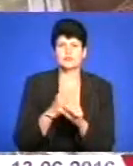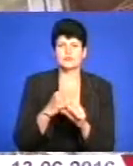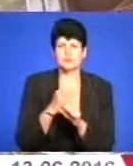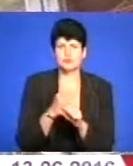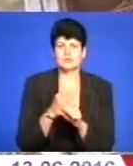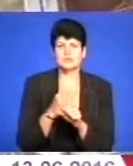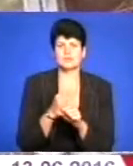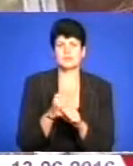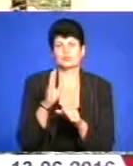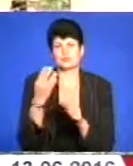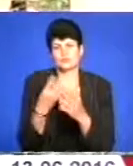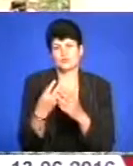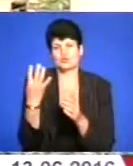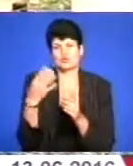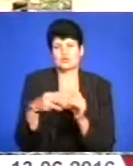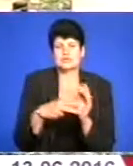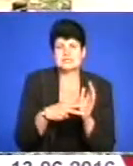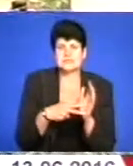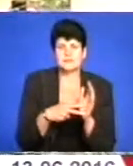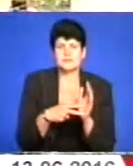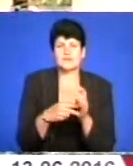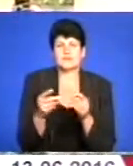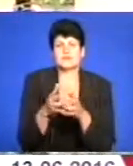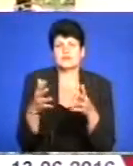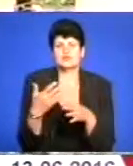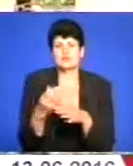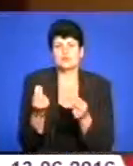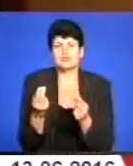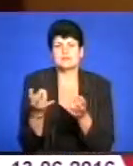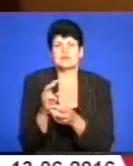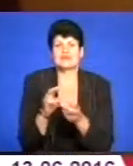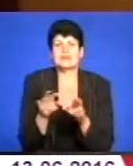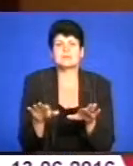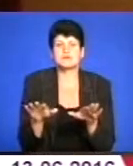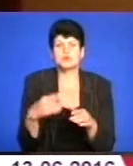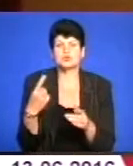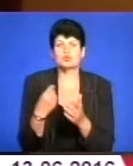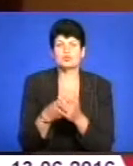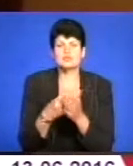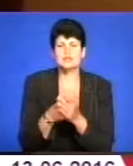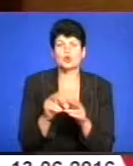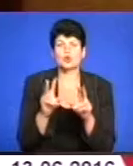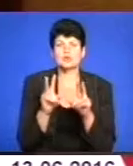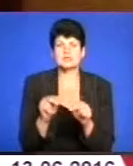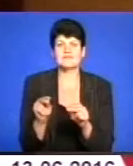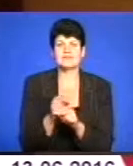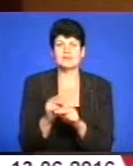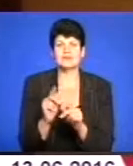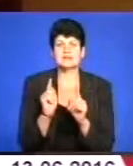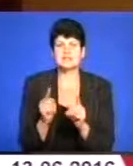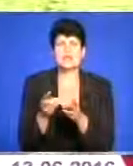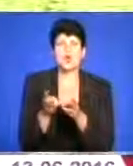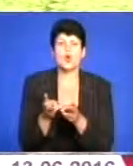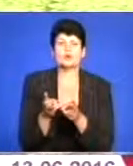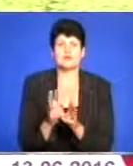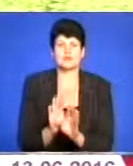для Тернопільщини лише 13 мільйонів гривень. При тому, що лише на ремонт казарми у Теребовлянській частині потрібно 18